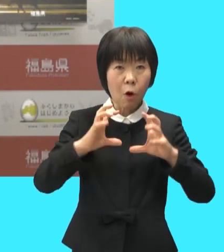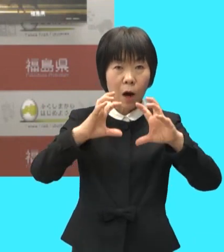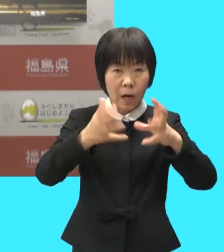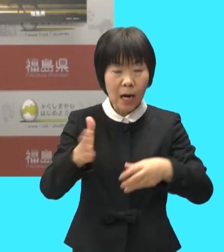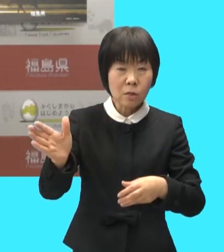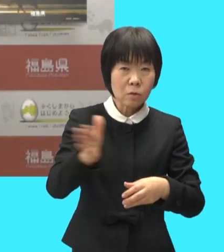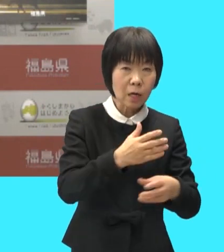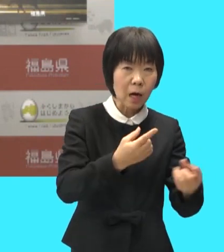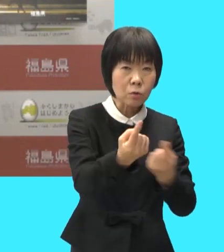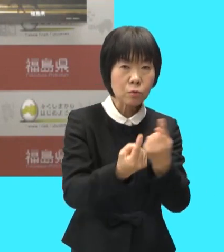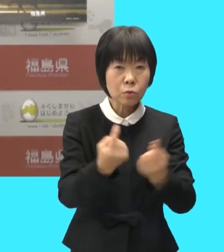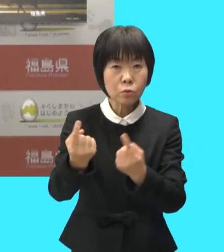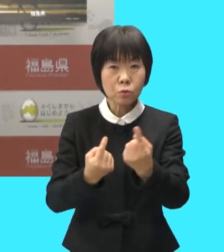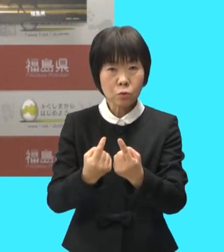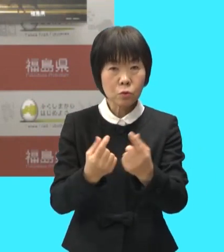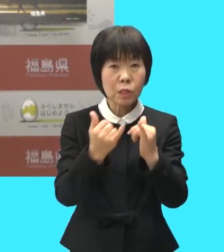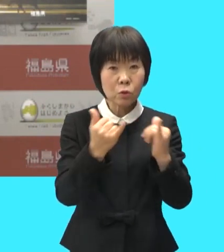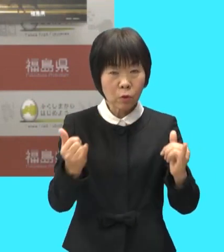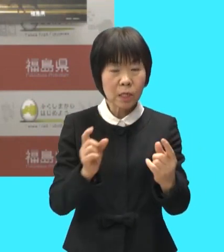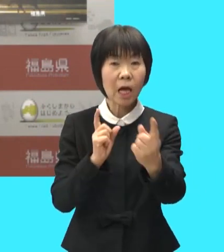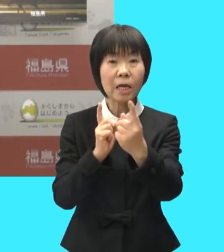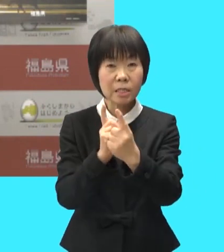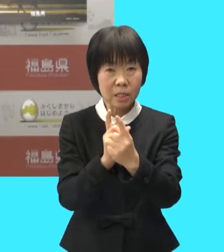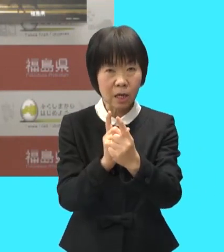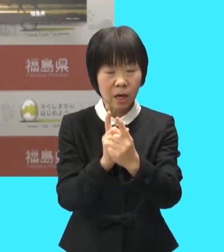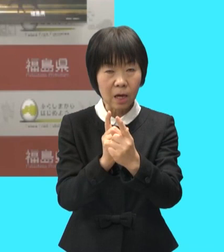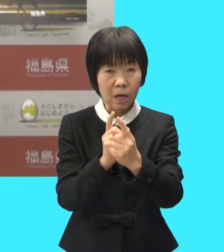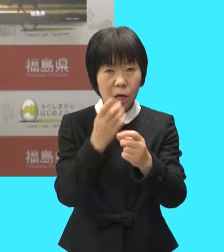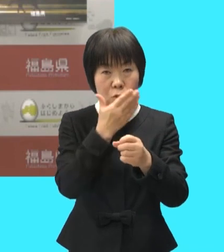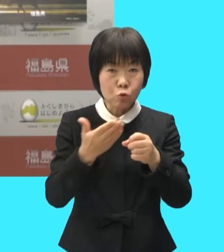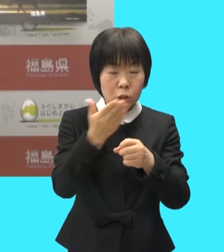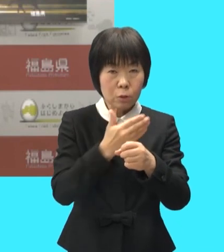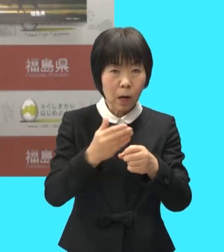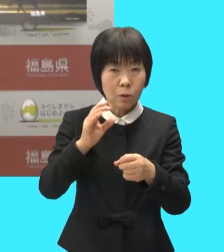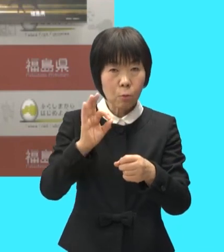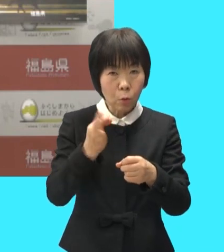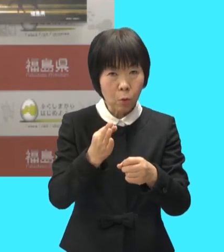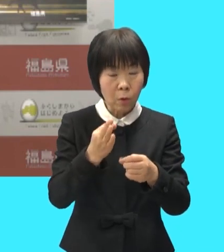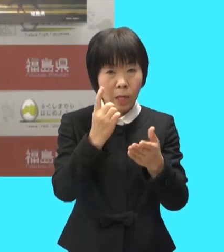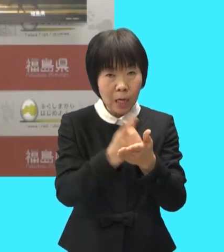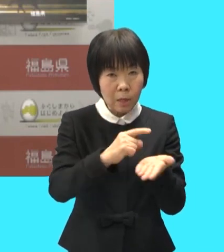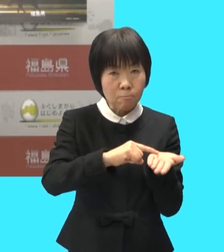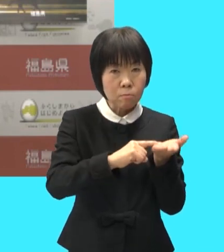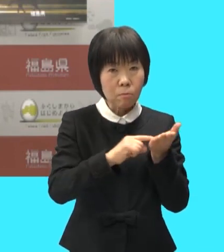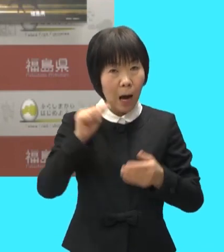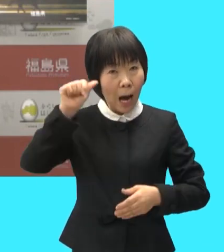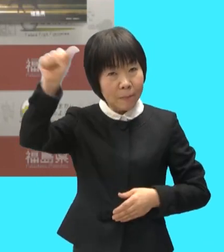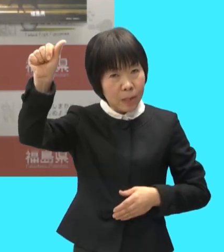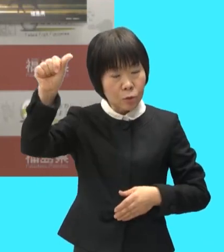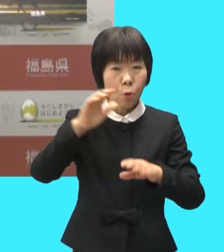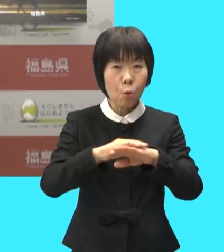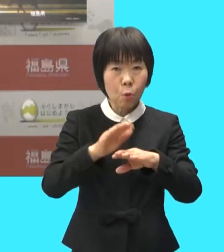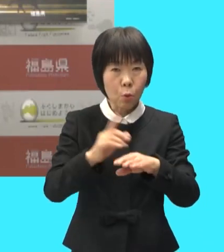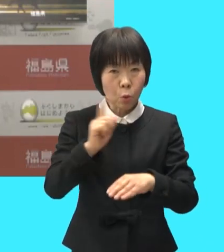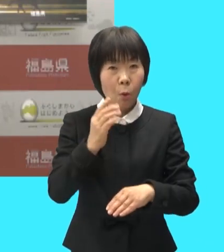るお客様、この方々に対してどう福島ならではのものをアピールするかということが問われていると思います